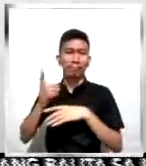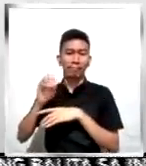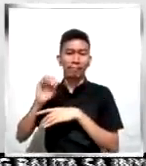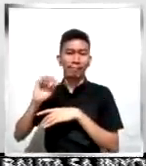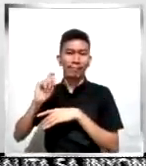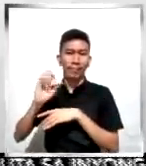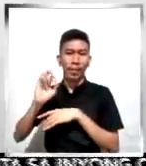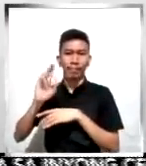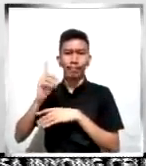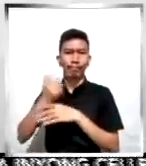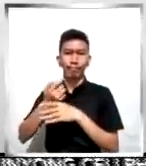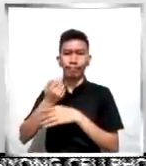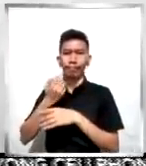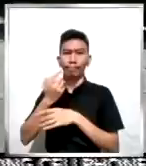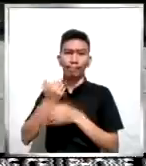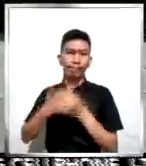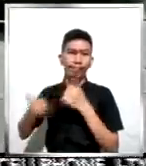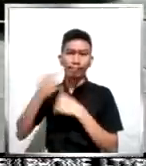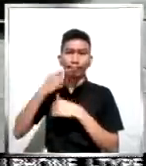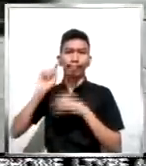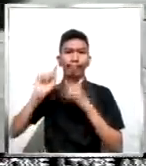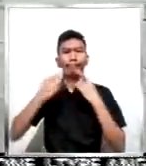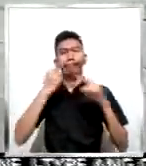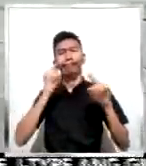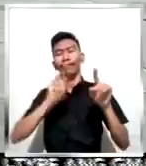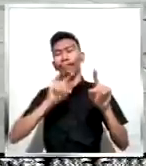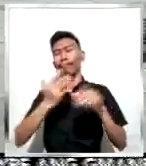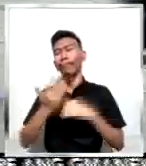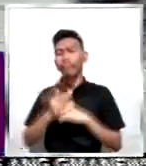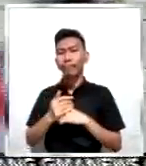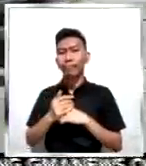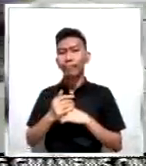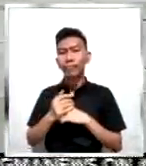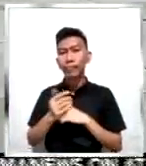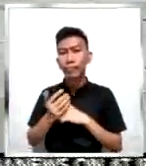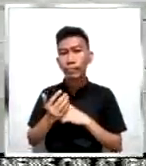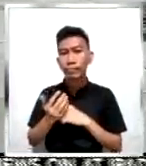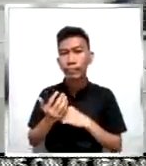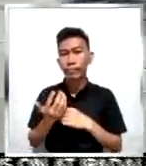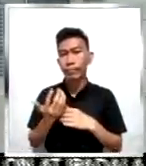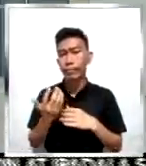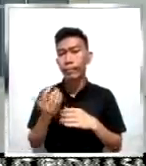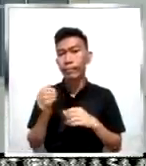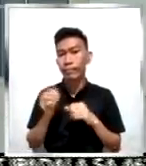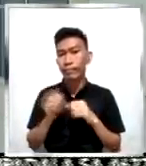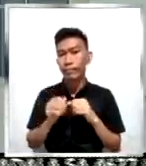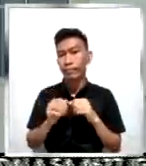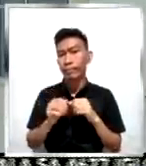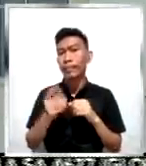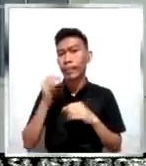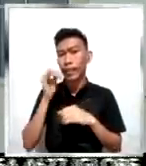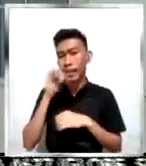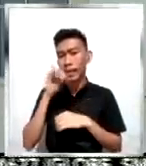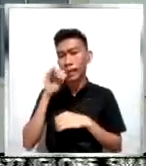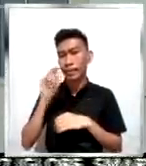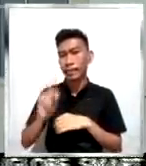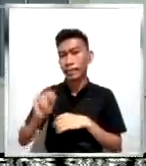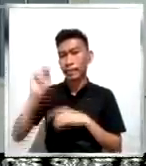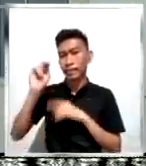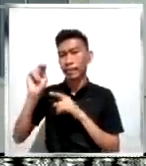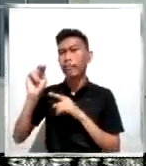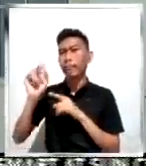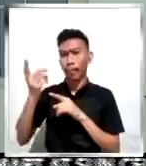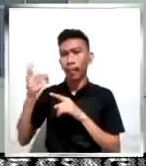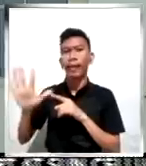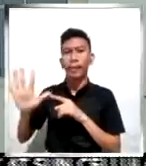demokrasya. Kaya ngayon was tapon. Bagaman sa Ilocos Norte lang idedeklara ang holiday, sabi ni Rosales, hindi pag-aari ng